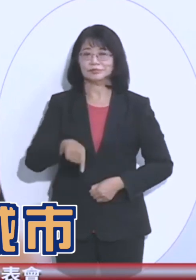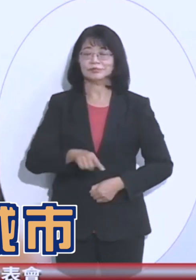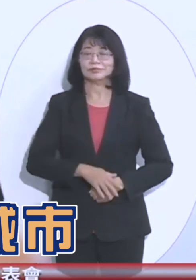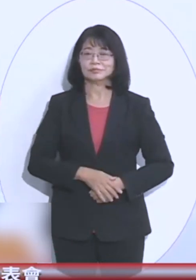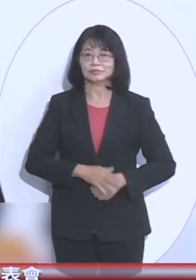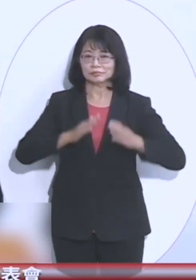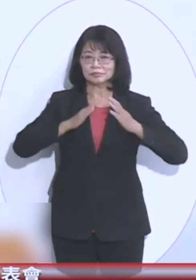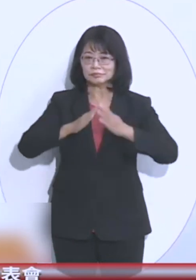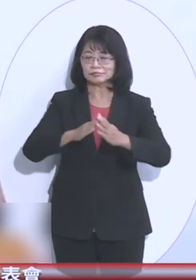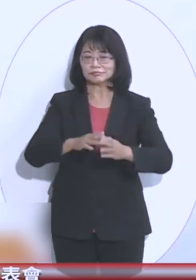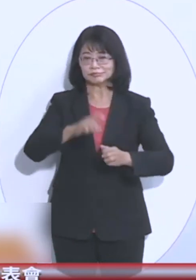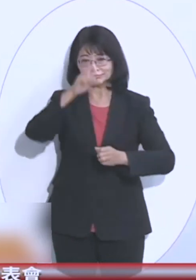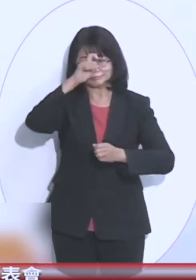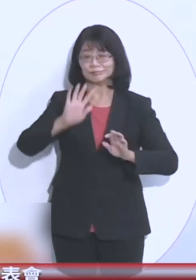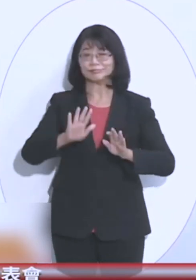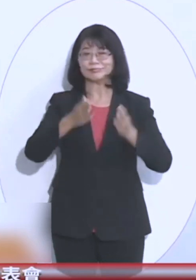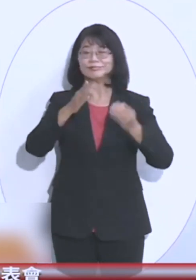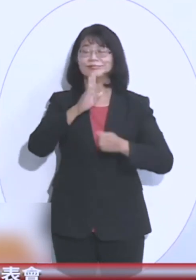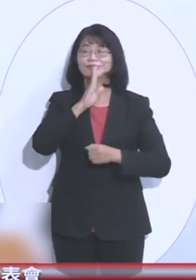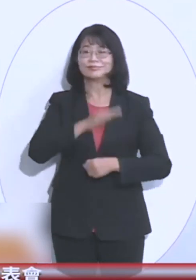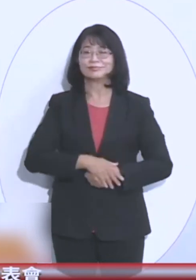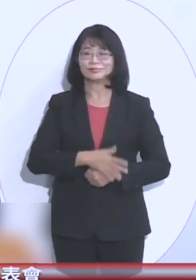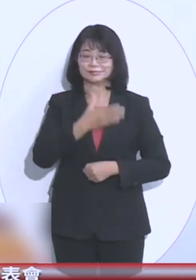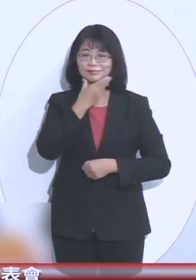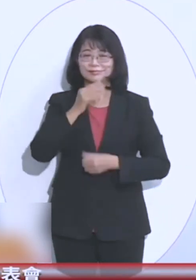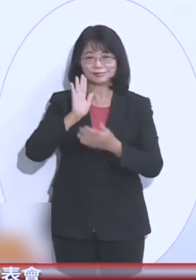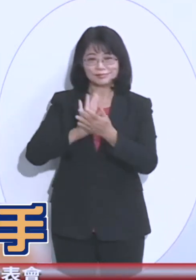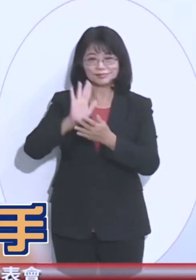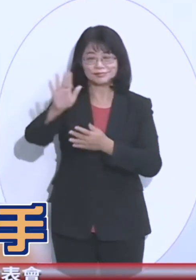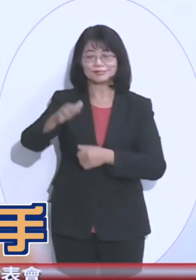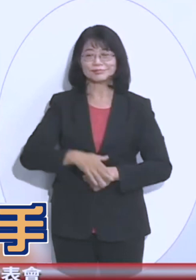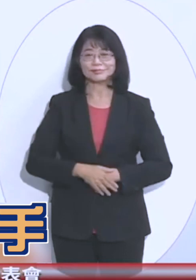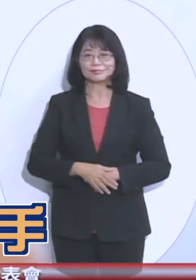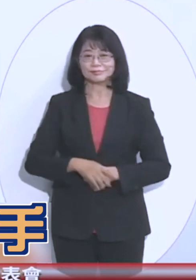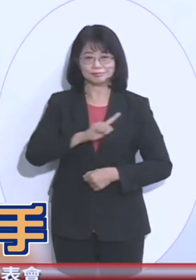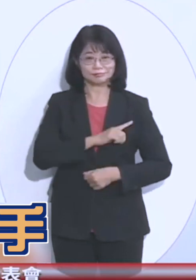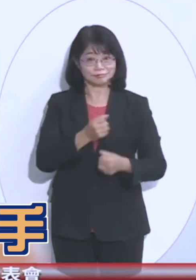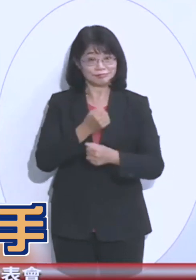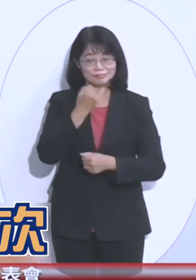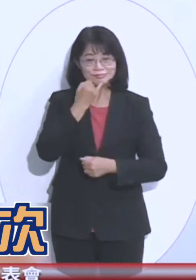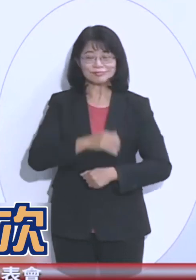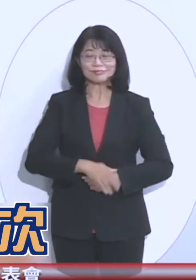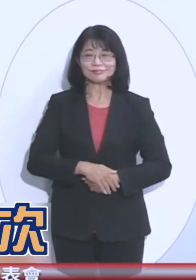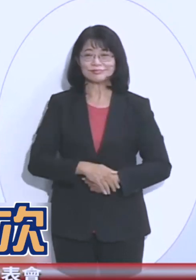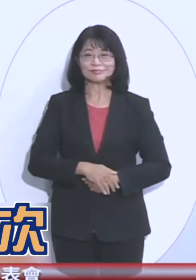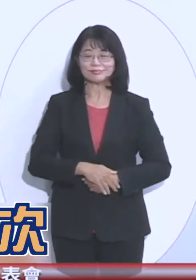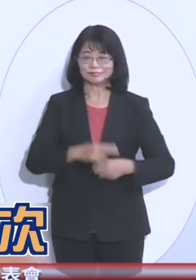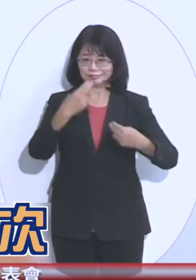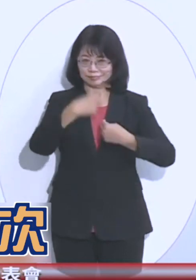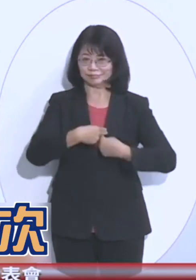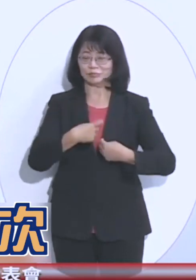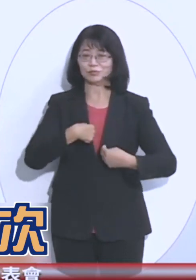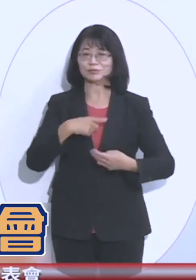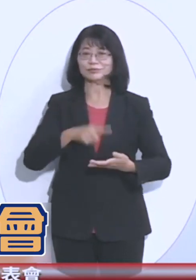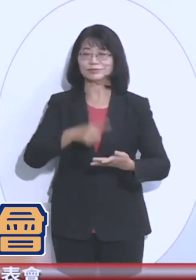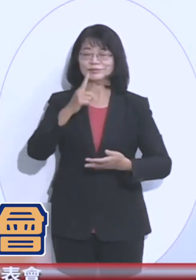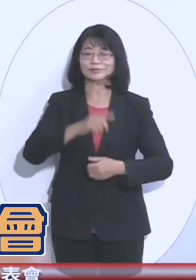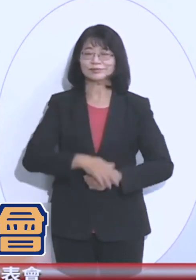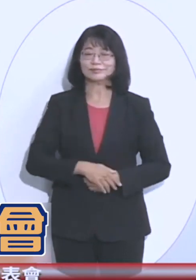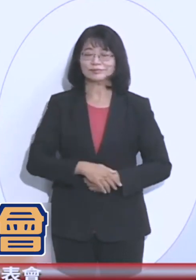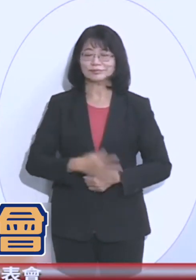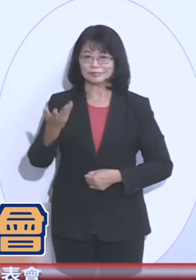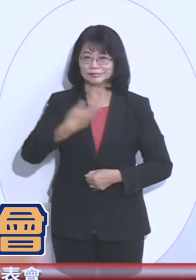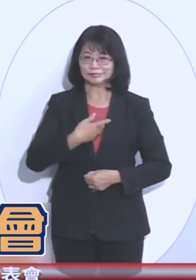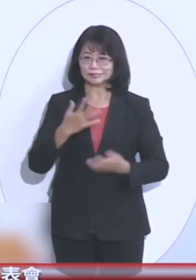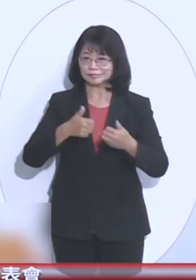咱城市毋忙的开始，幸福的未来掌握在你的双手。信来吃两家一摆，你给我一